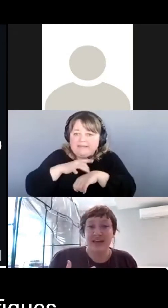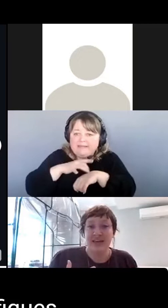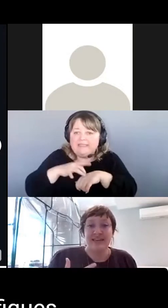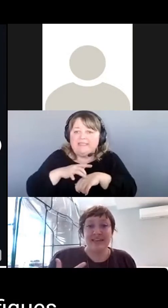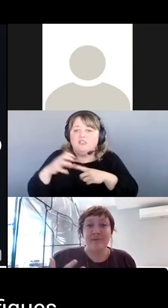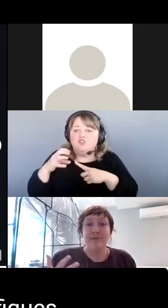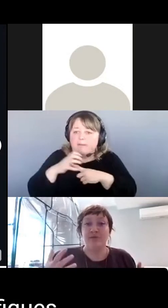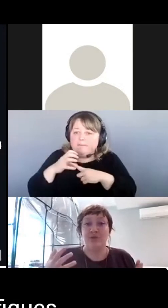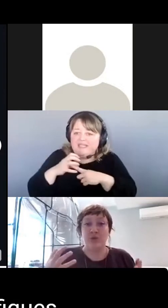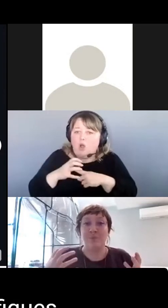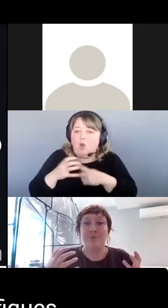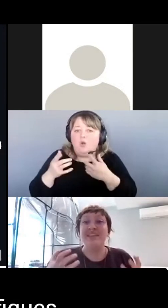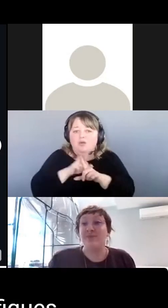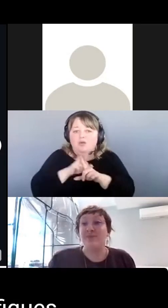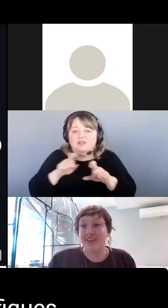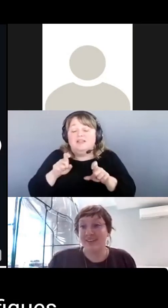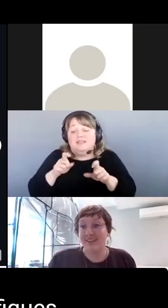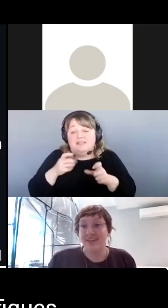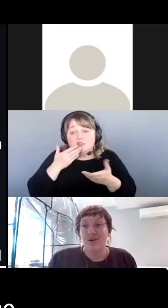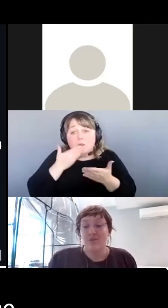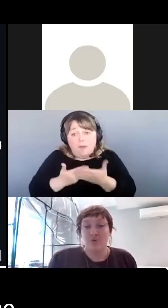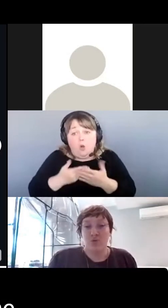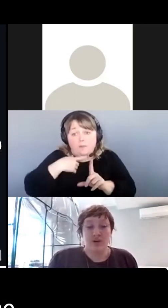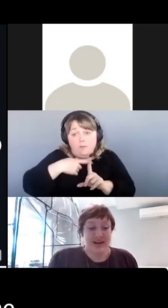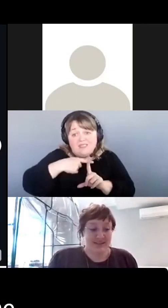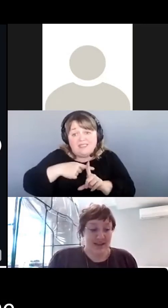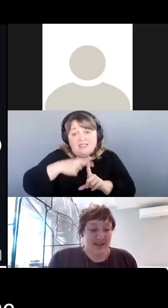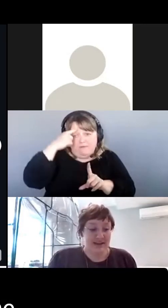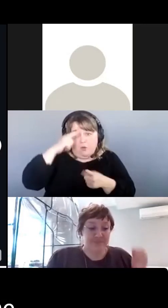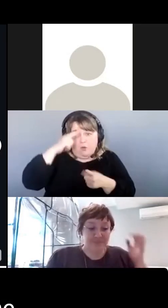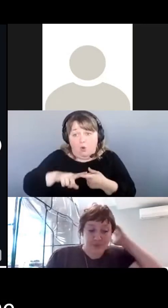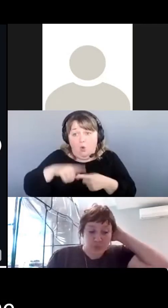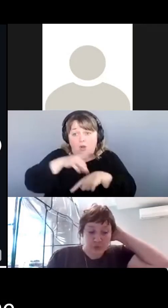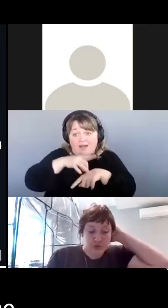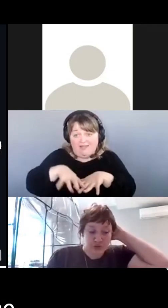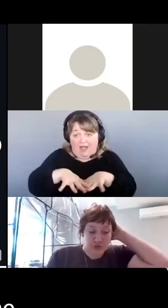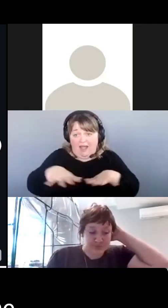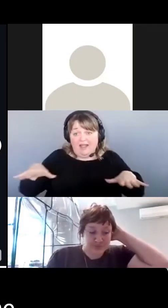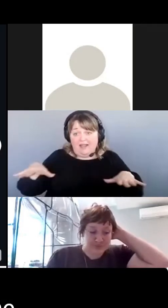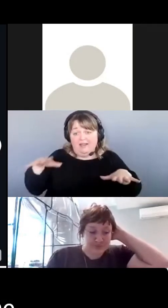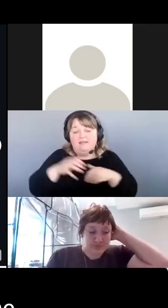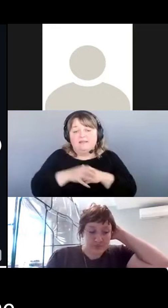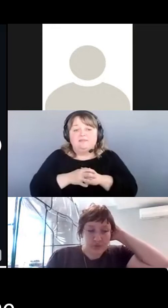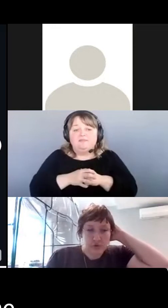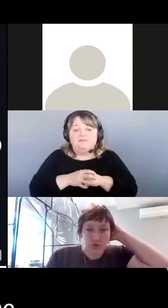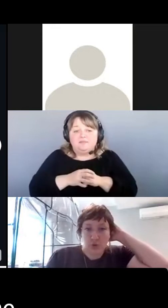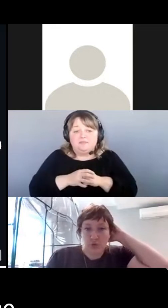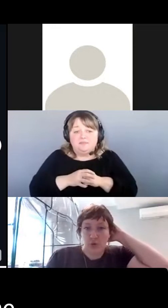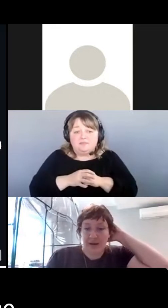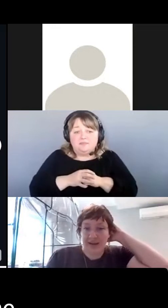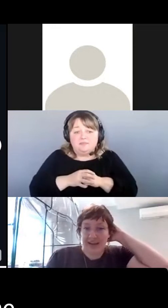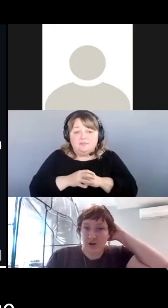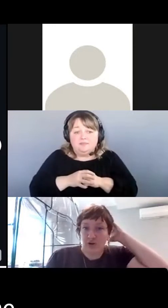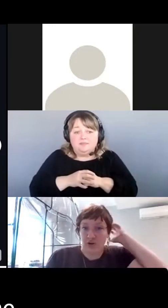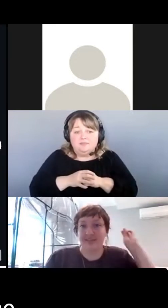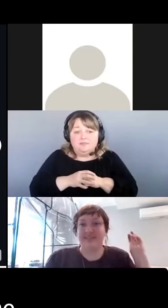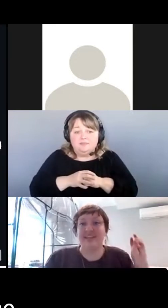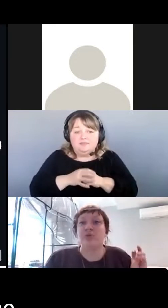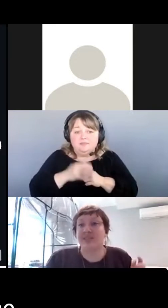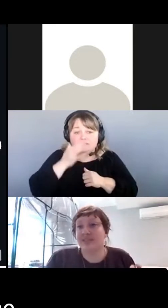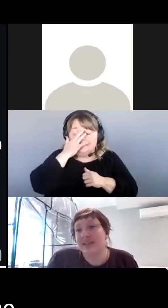champignons qui sont bénéfiques pour la terre, pour le sol. Donc, on parle